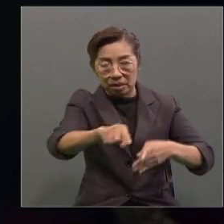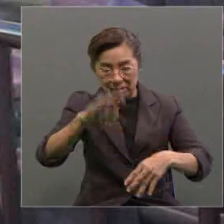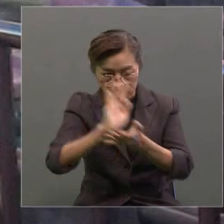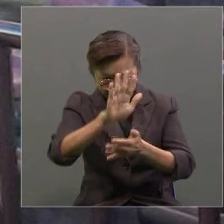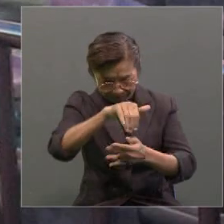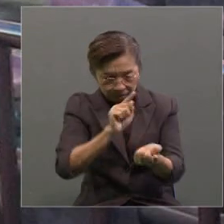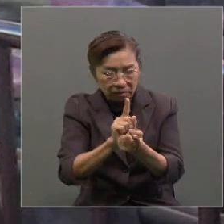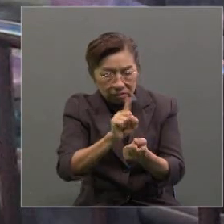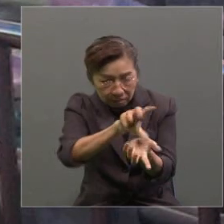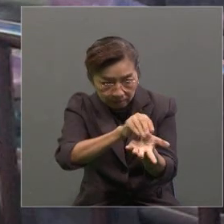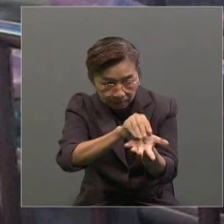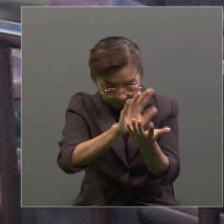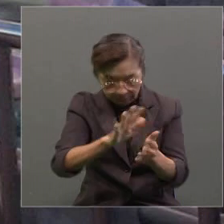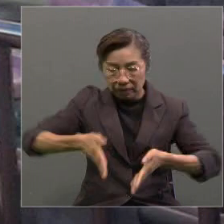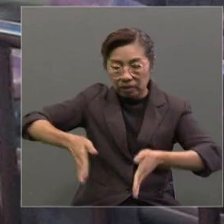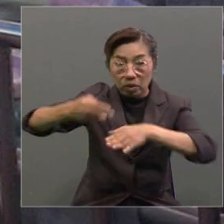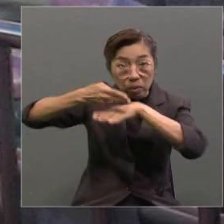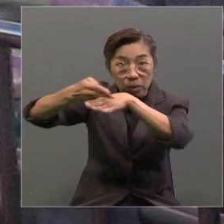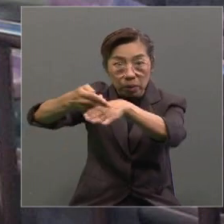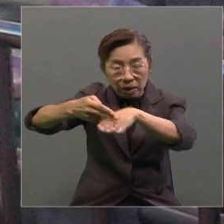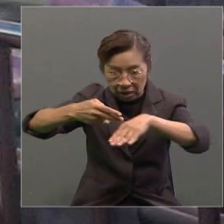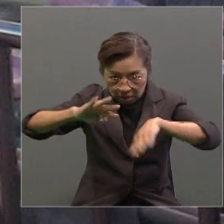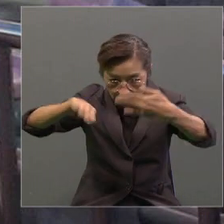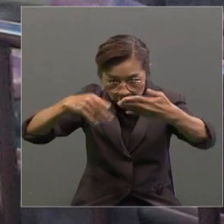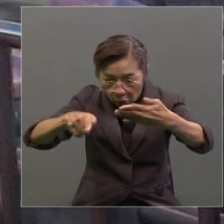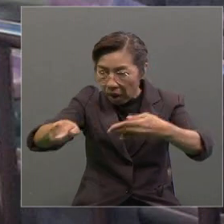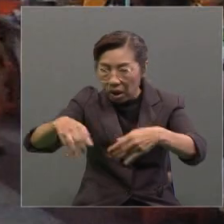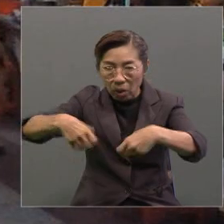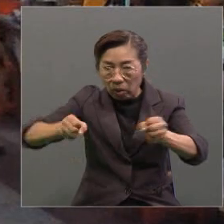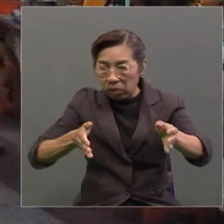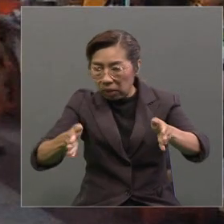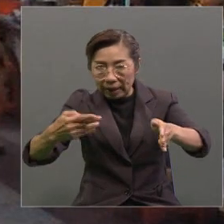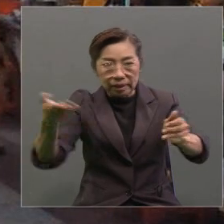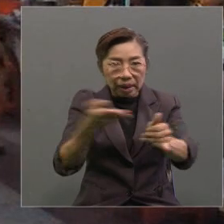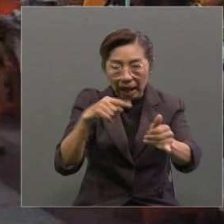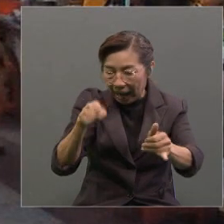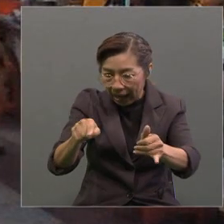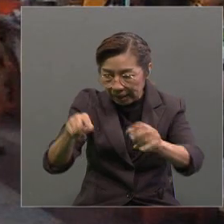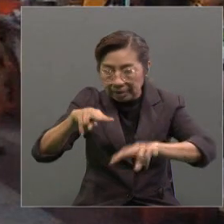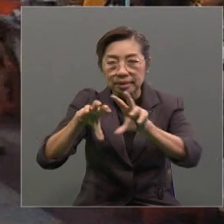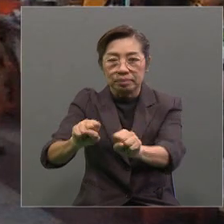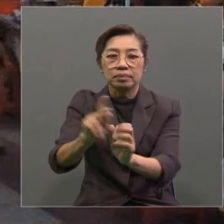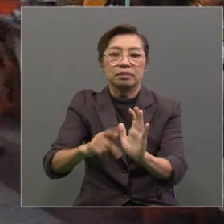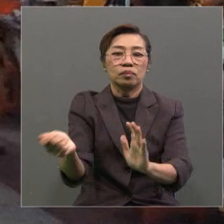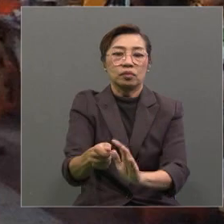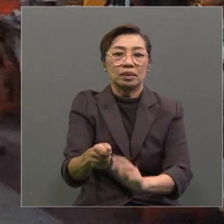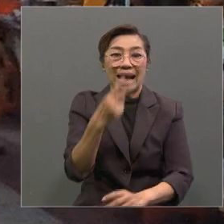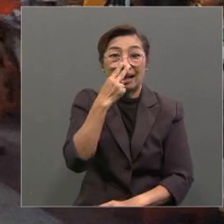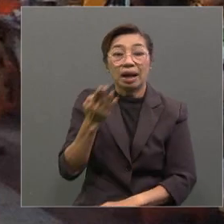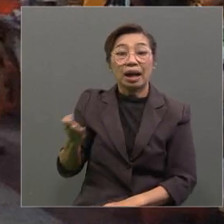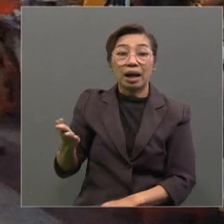ที่ตรวจสอบจากกล้องวงจรปิดเพื่อนำตัวนักเรียนนักเลงที่ก่อเหตุในครั้งนี้นะคะมาดำเนินคดีตามกฎหมายต่อไปด้วยค่ะอันนี้ก็เป็น